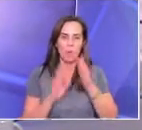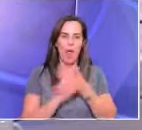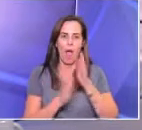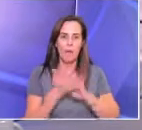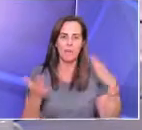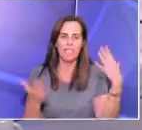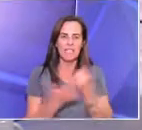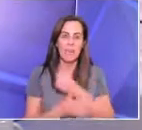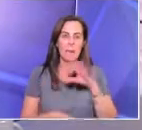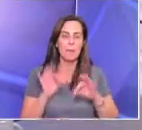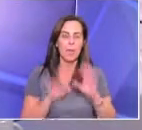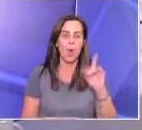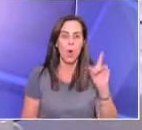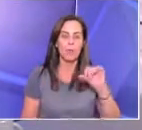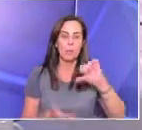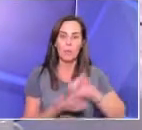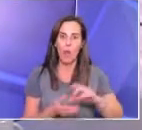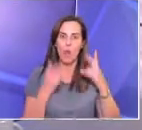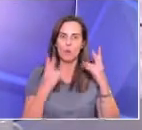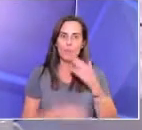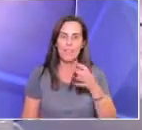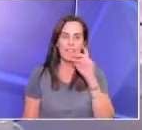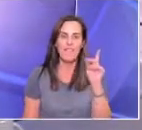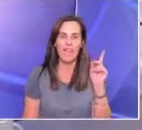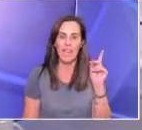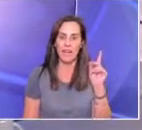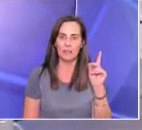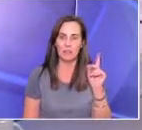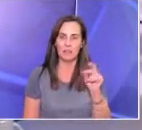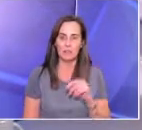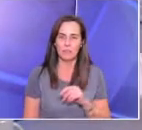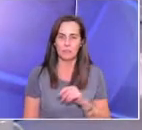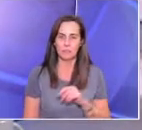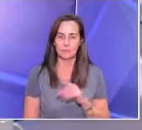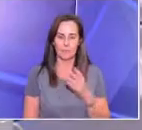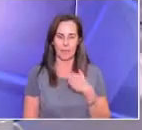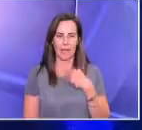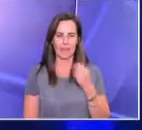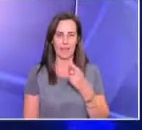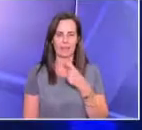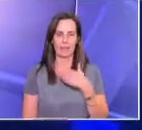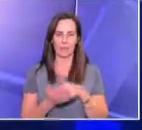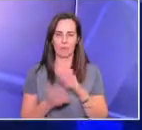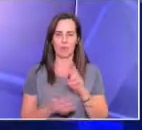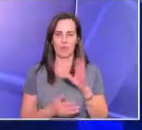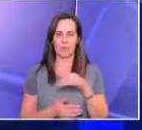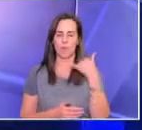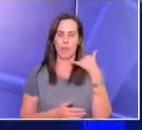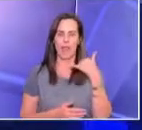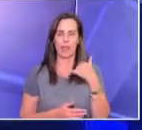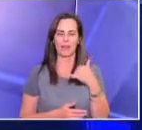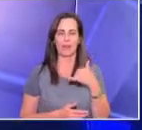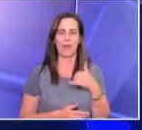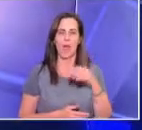הלך וניצח בחירות בעיר חשובה בישראל שנלחמת בהתחרדות. רגע, אני תכף נותן לכם להמשיך, כי יש לנו מישהו על הקו,